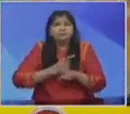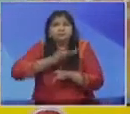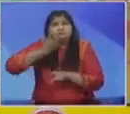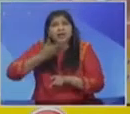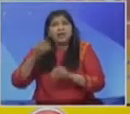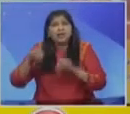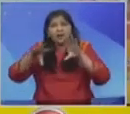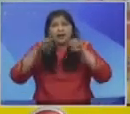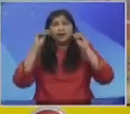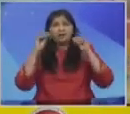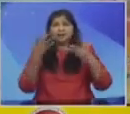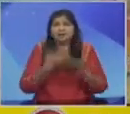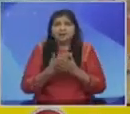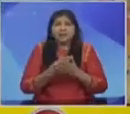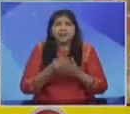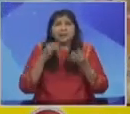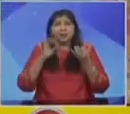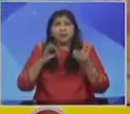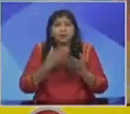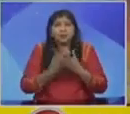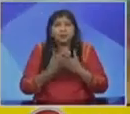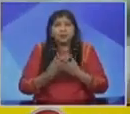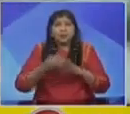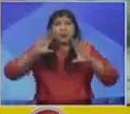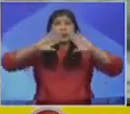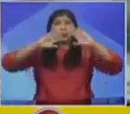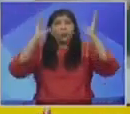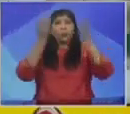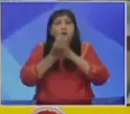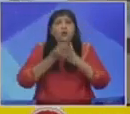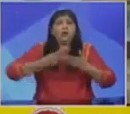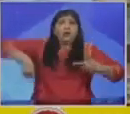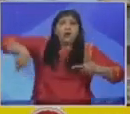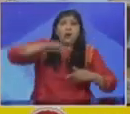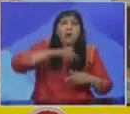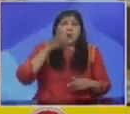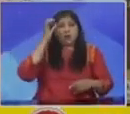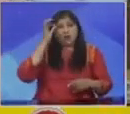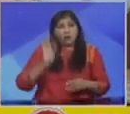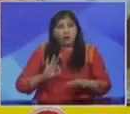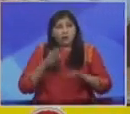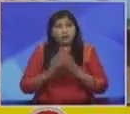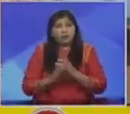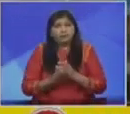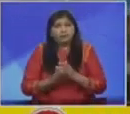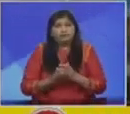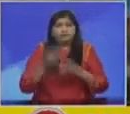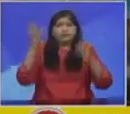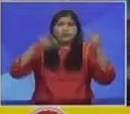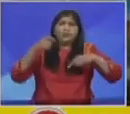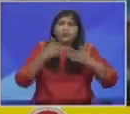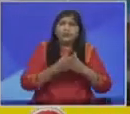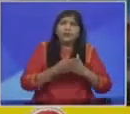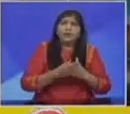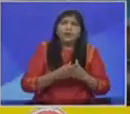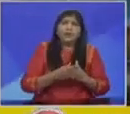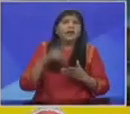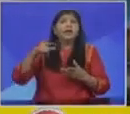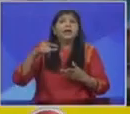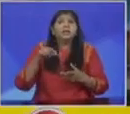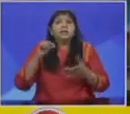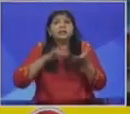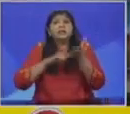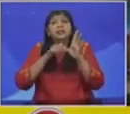एक ऐसी सुंदर भाषा है जो दुनिया भर में लोकप्रिय है। बहुत से लोगों ने मुझे तमिल लिटरेचर